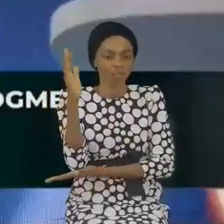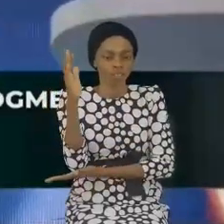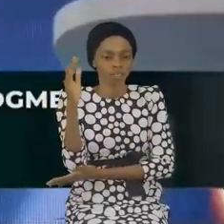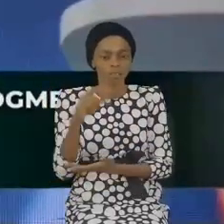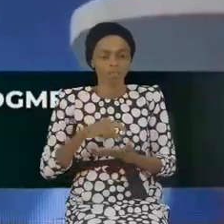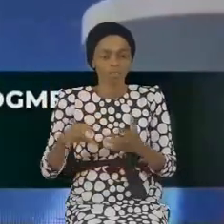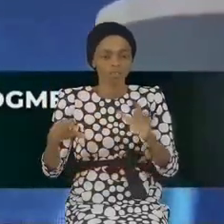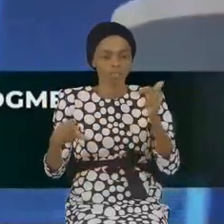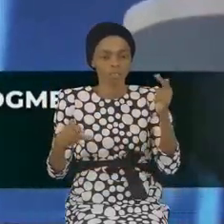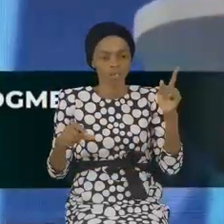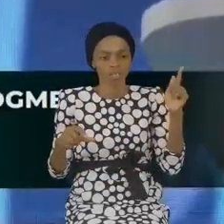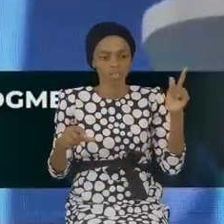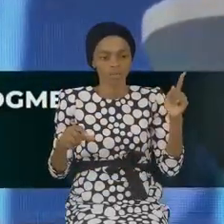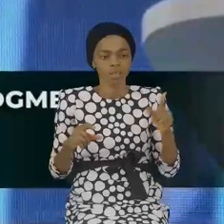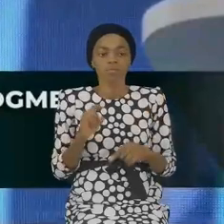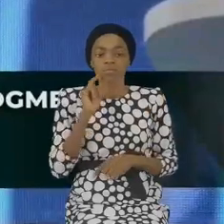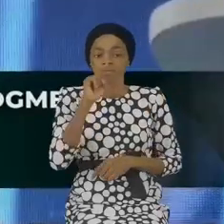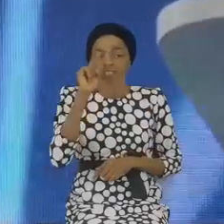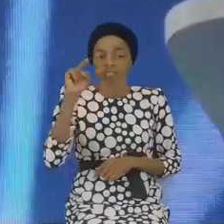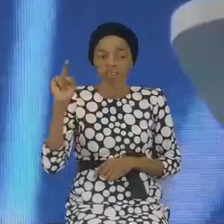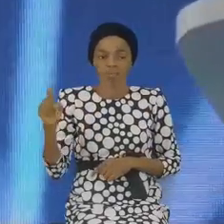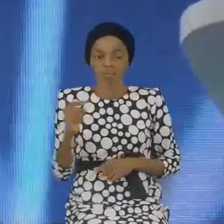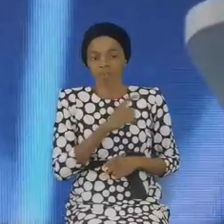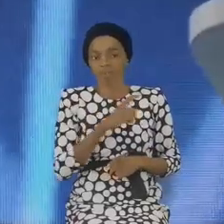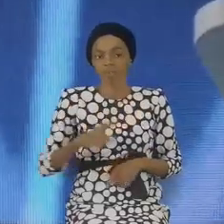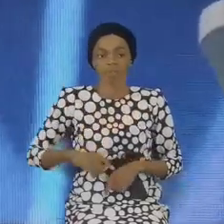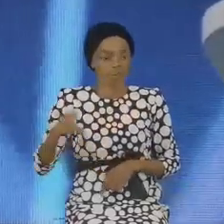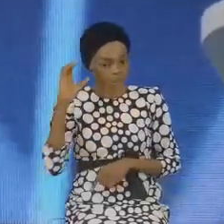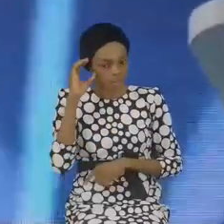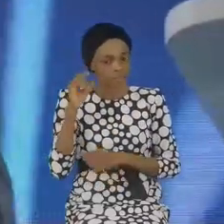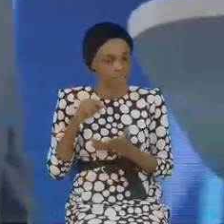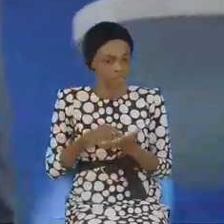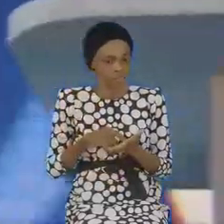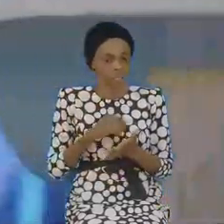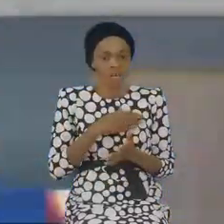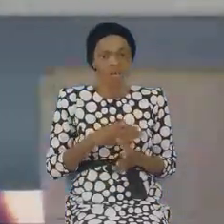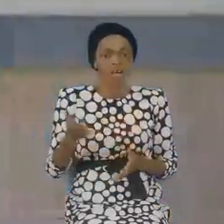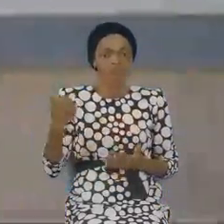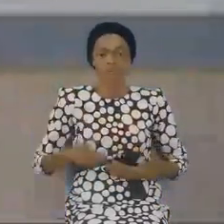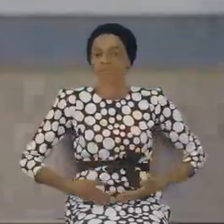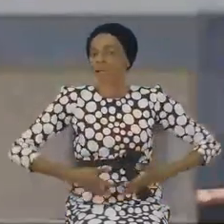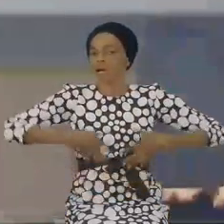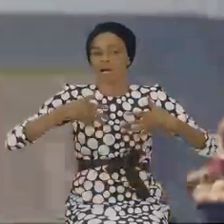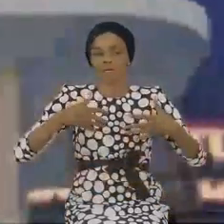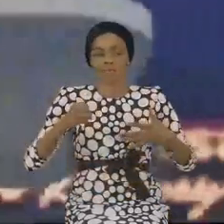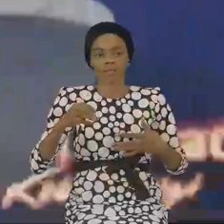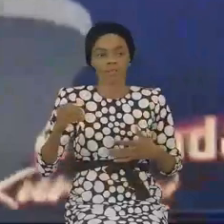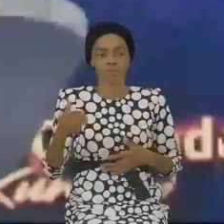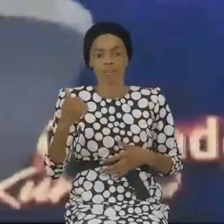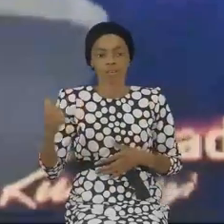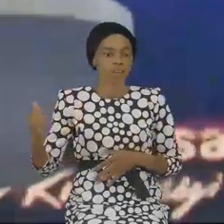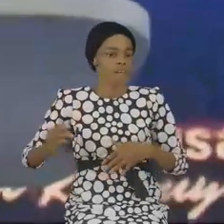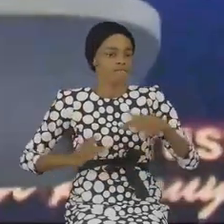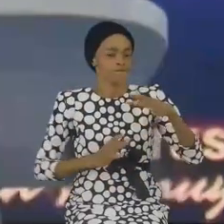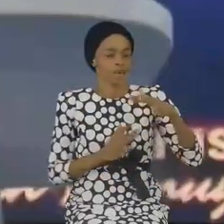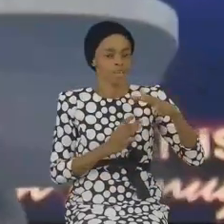21. L'Éternel entendit et il fut irrité. Et un feu s'alluma contre